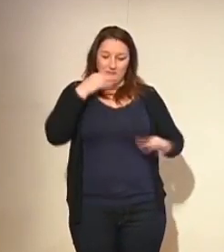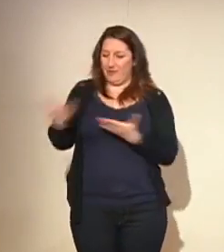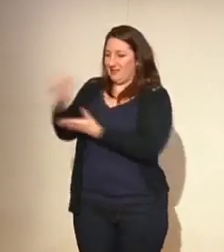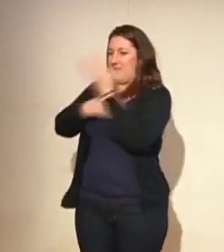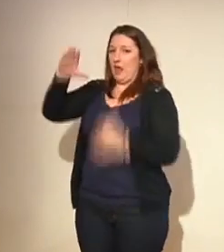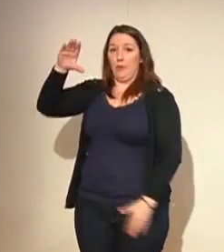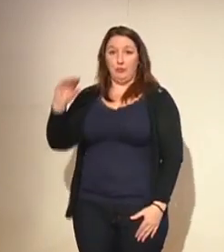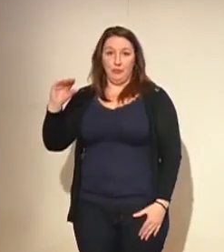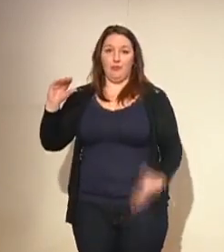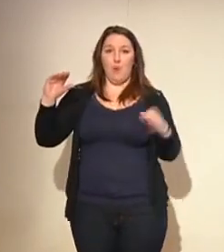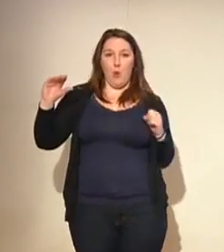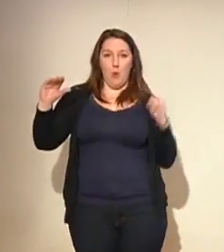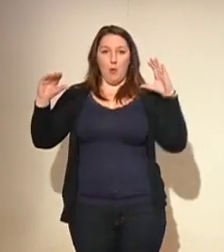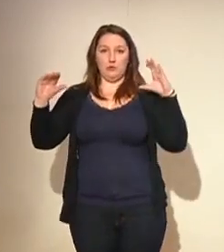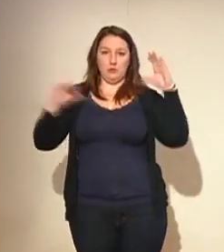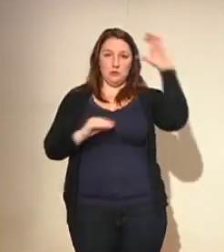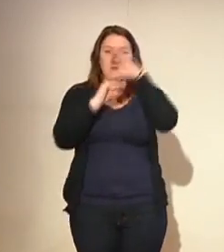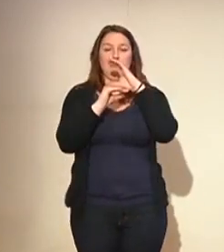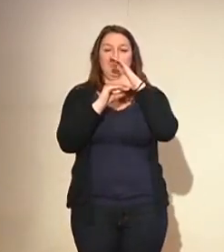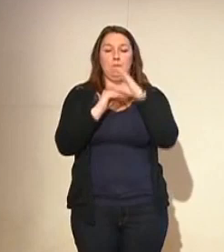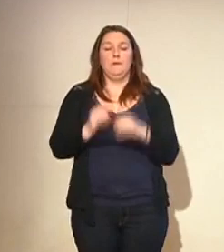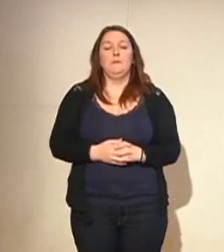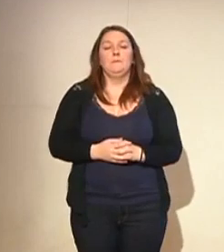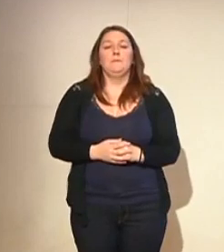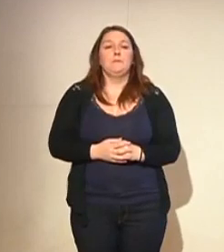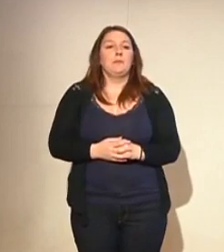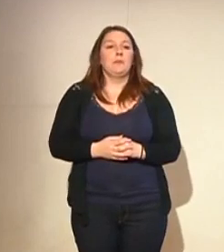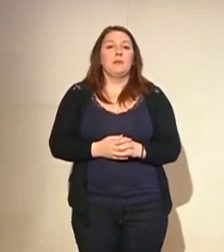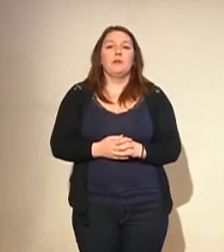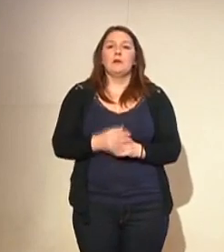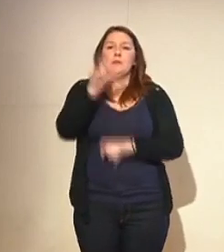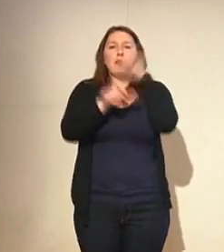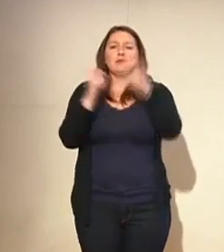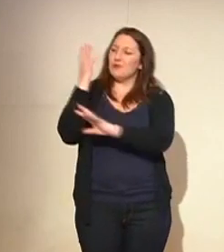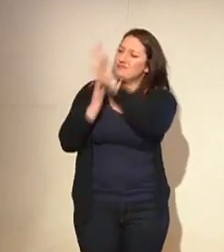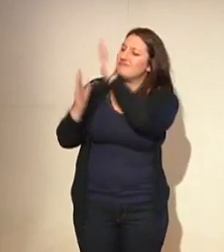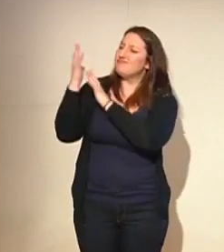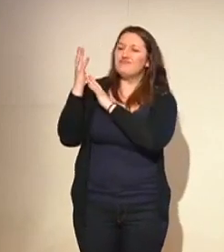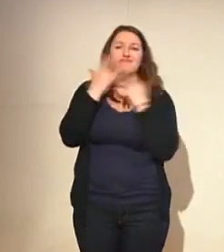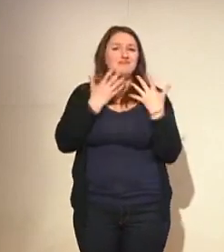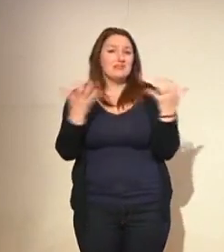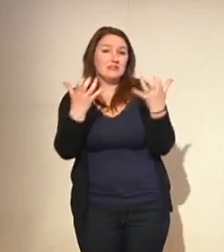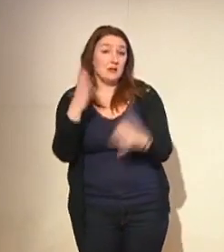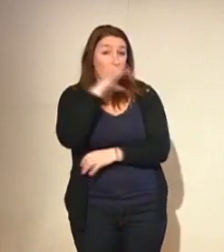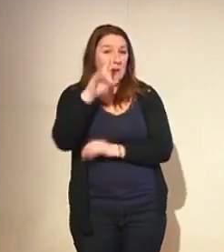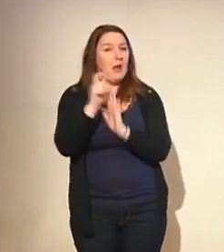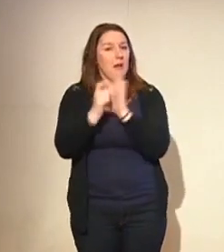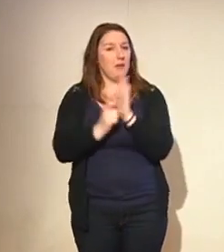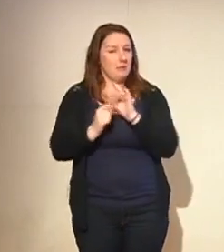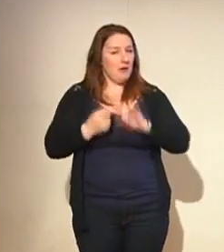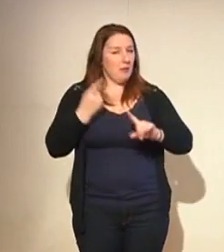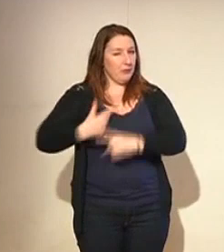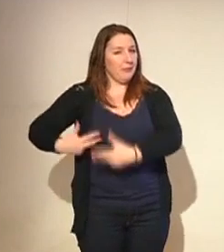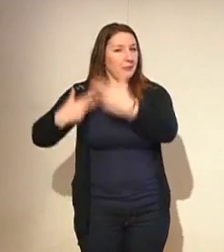les frais inhérents au mandat la volonté de nos aînés et nous ne devons pas oublier dans quelle période elle a été exprimée